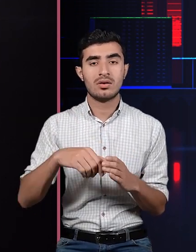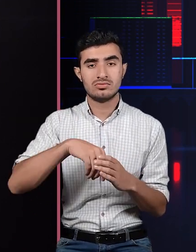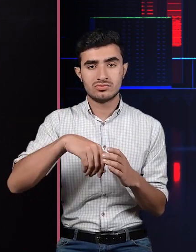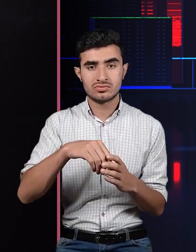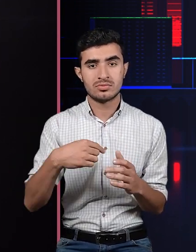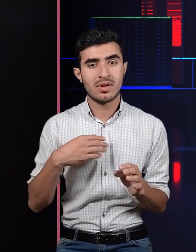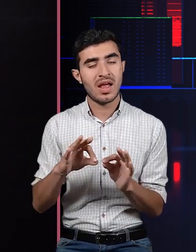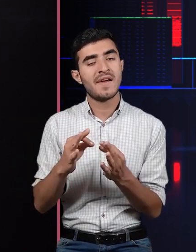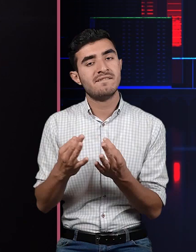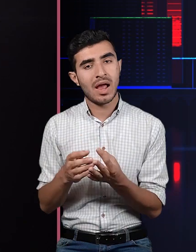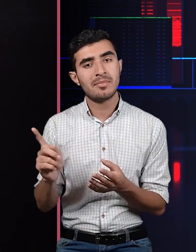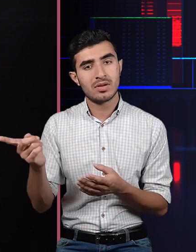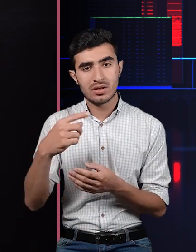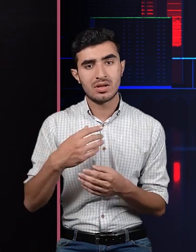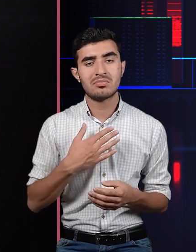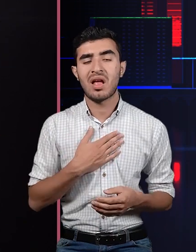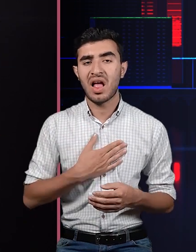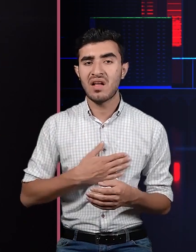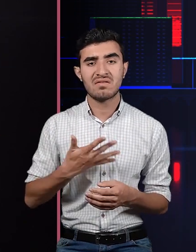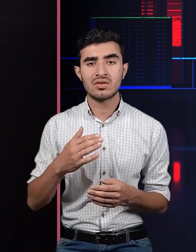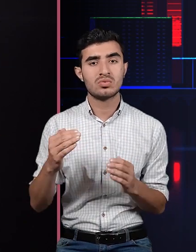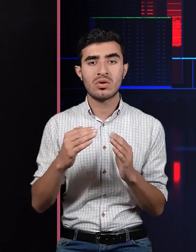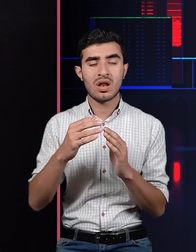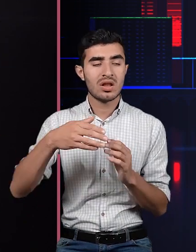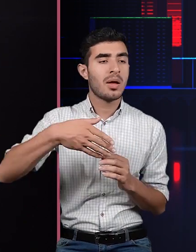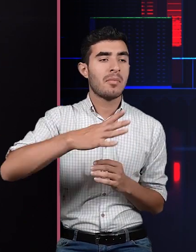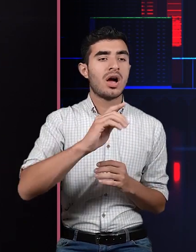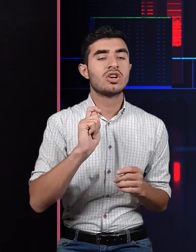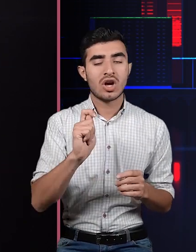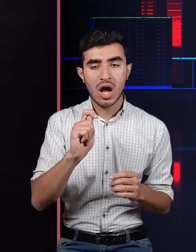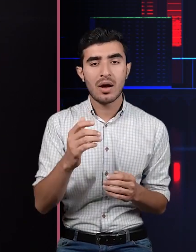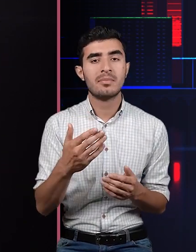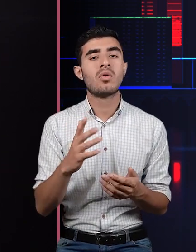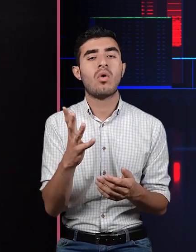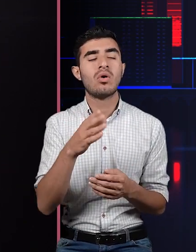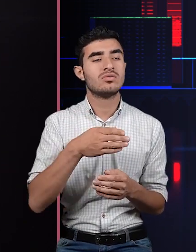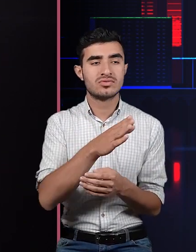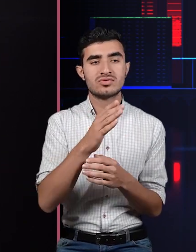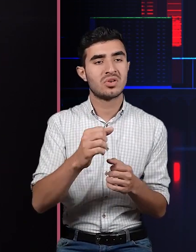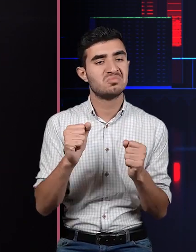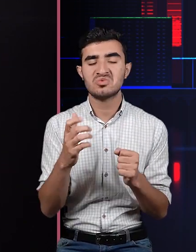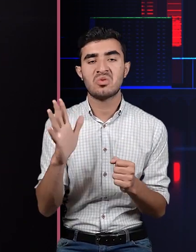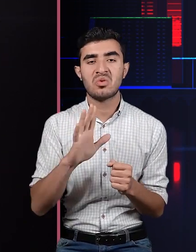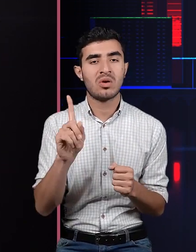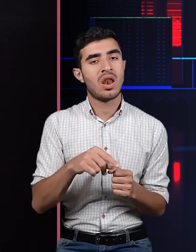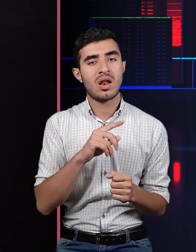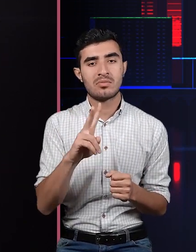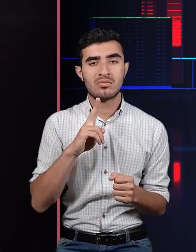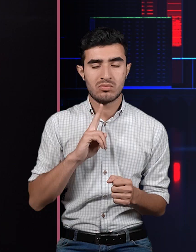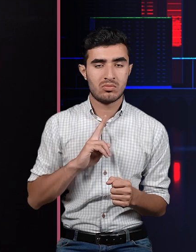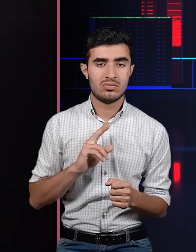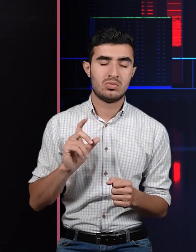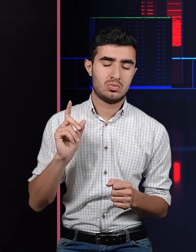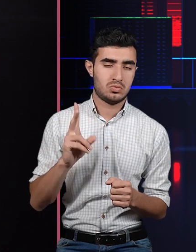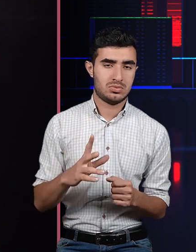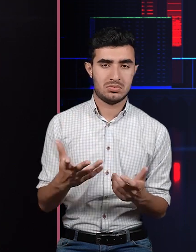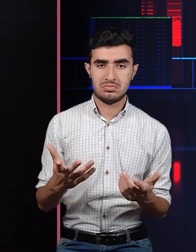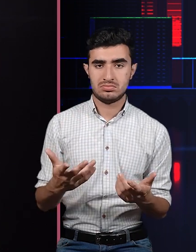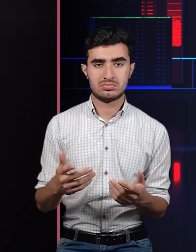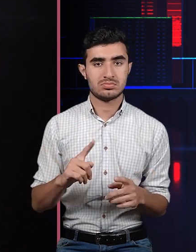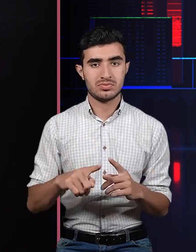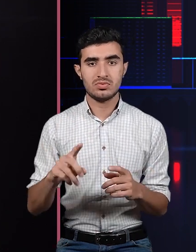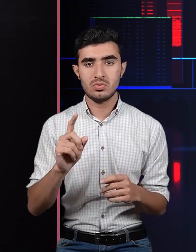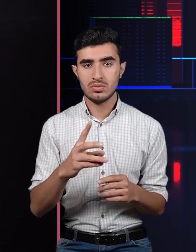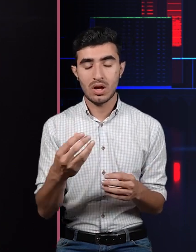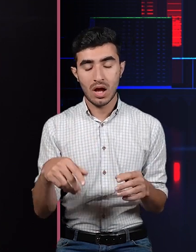करते हैं कि अच्छा हमारे घर पे हमारी फैमिलीज़ कंफर्टेबल नहीं है कि हम घर से बाहर निकल के काम करें या किसी ऑफिस या दफ्तर में